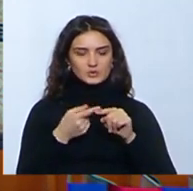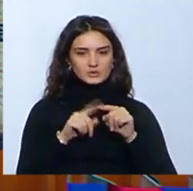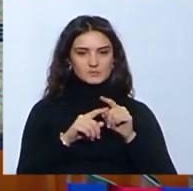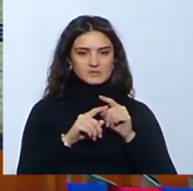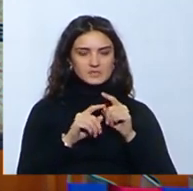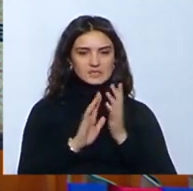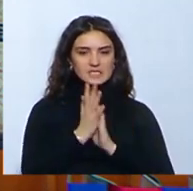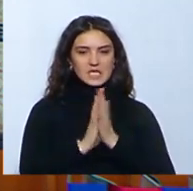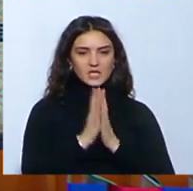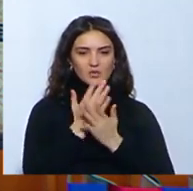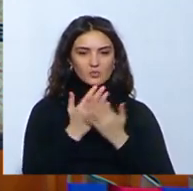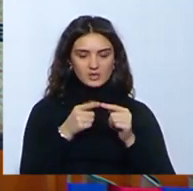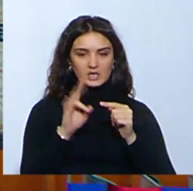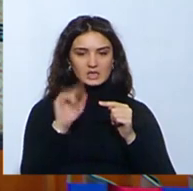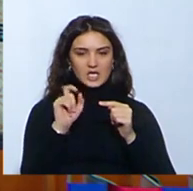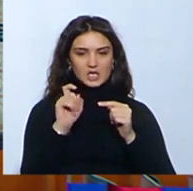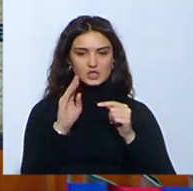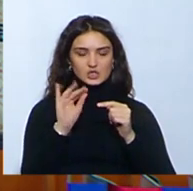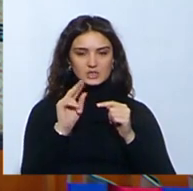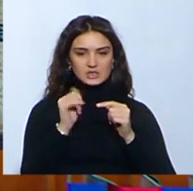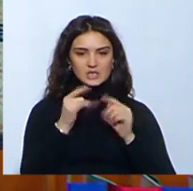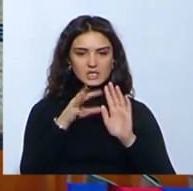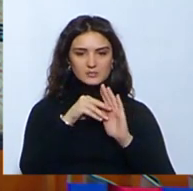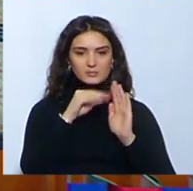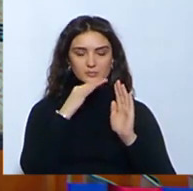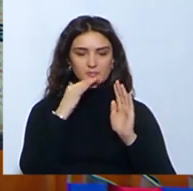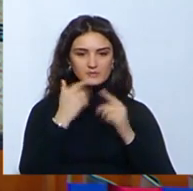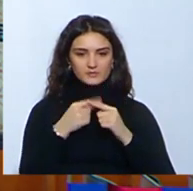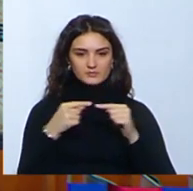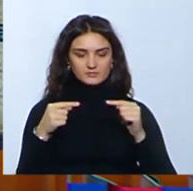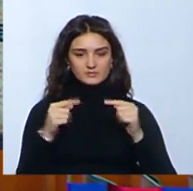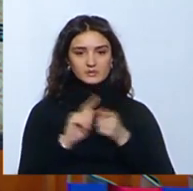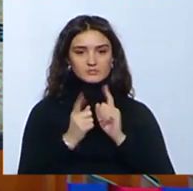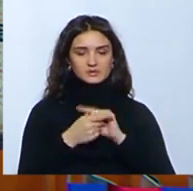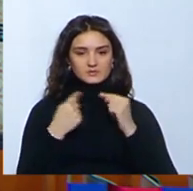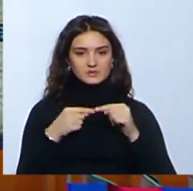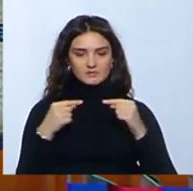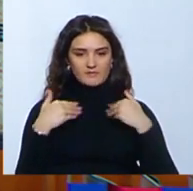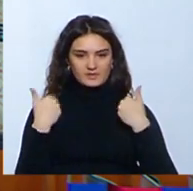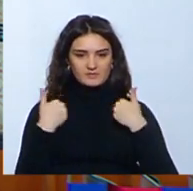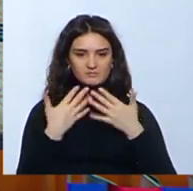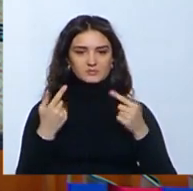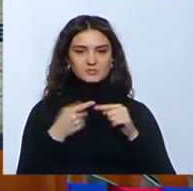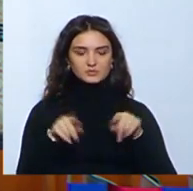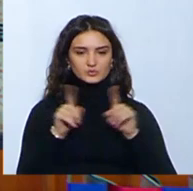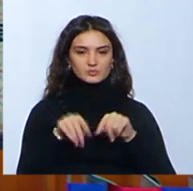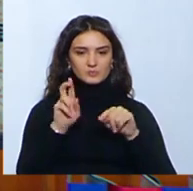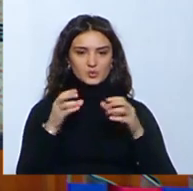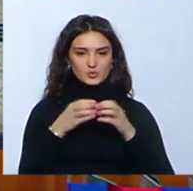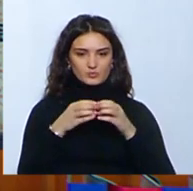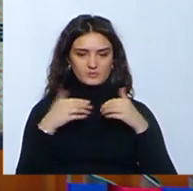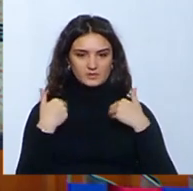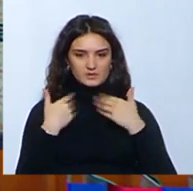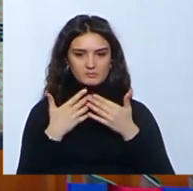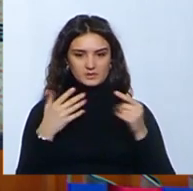მცენარეულ ცილას ან ნახშირწყლოვან კომპონენტს, რომელიც ბევრია ამ პროდუქტებში, არამედ სხვადასხვა სახის ვიტამინებს, მათ შორის ბეჯგუფის